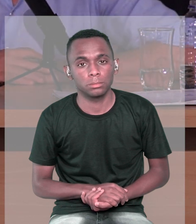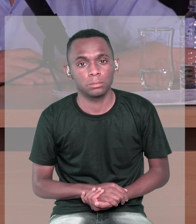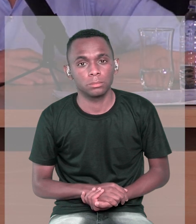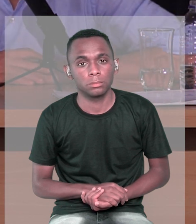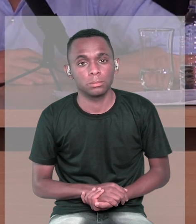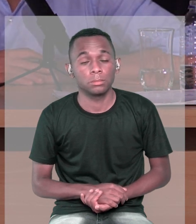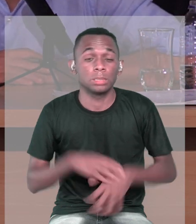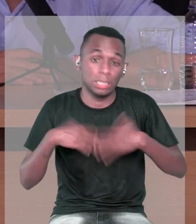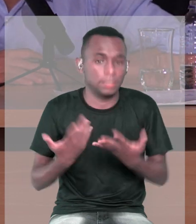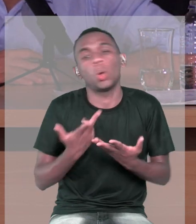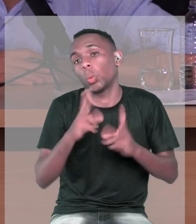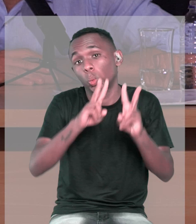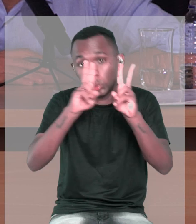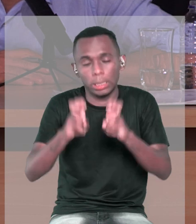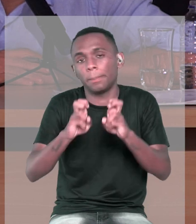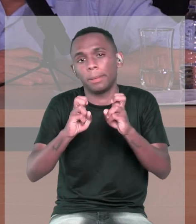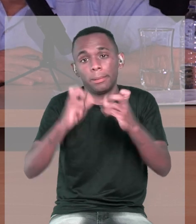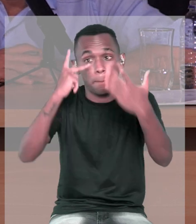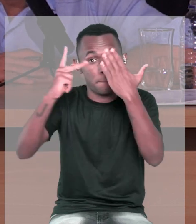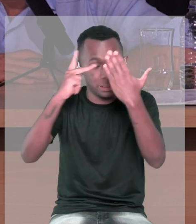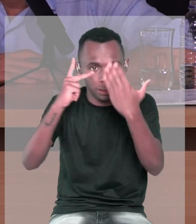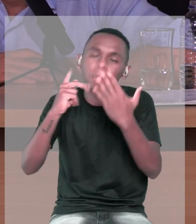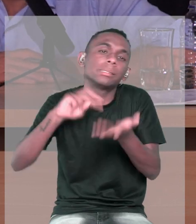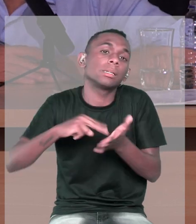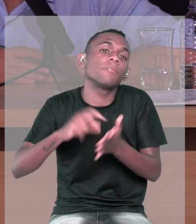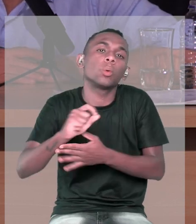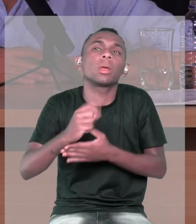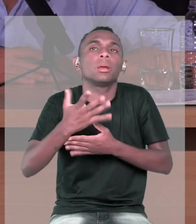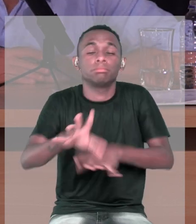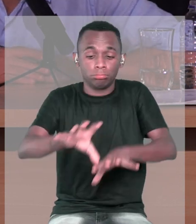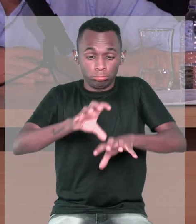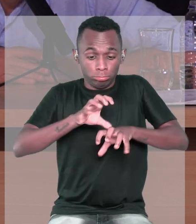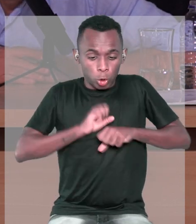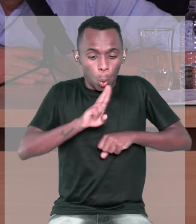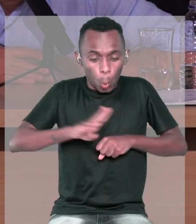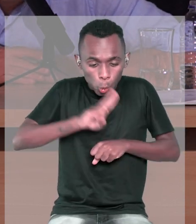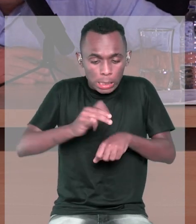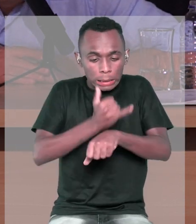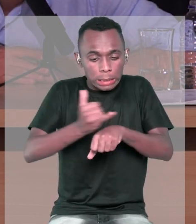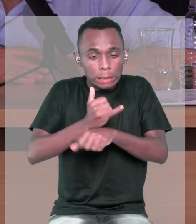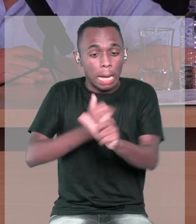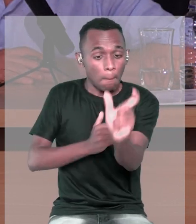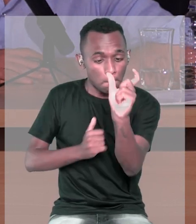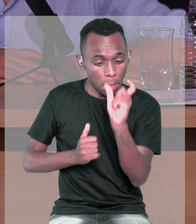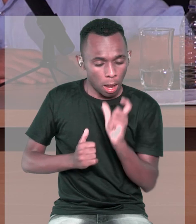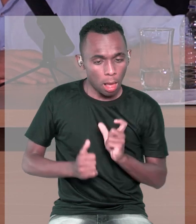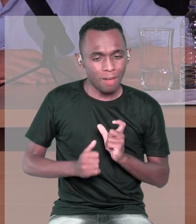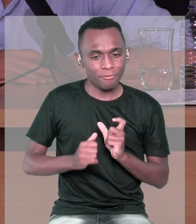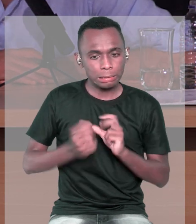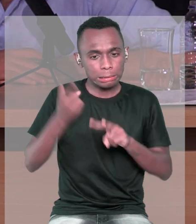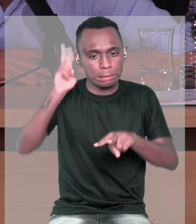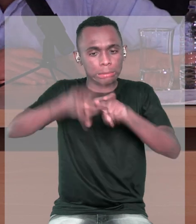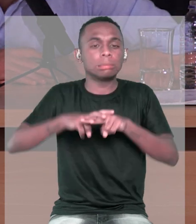que a gente chama de psicanálise é que o que seria, em tese, se apropriar através da palavra, o que a gente chama de